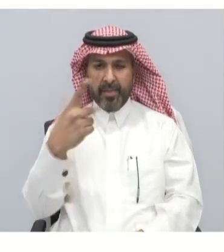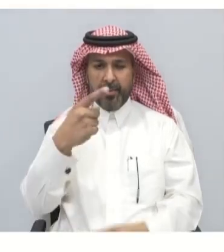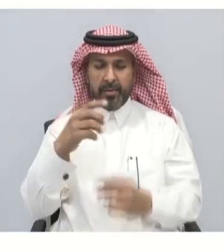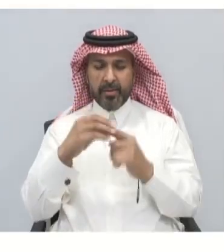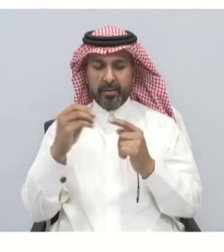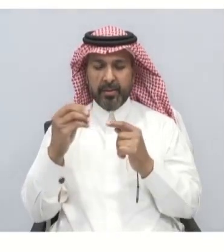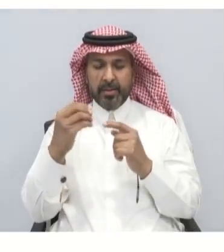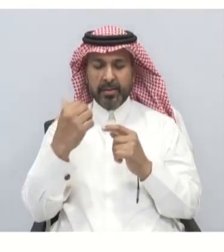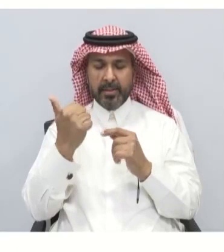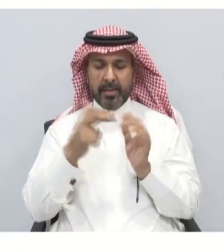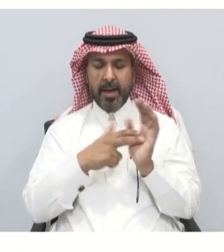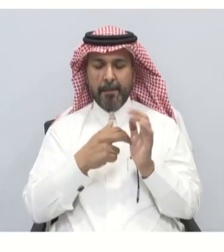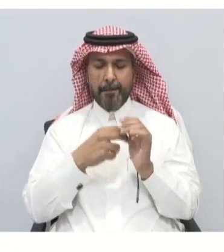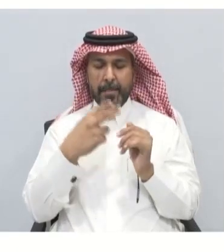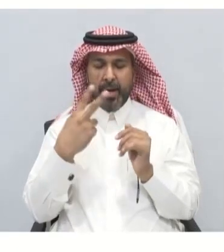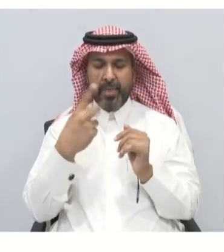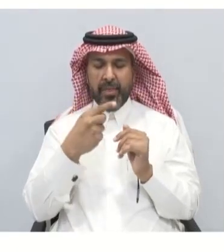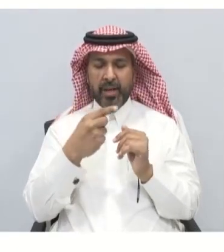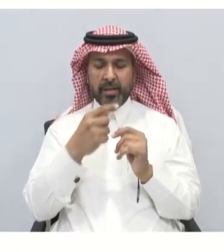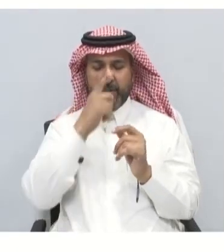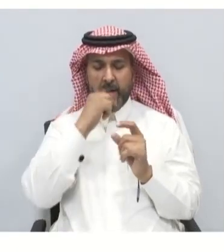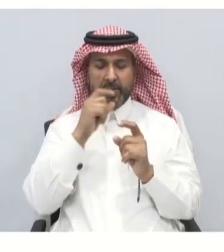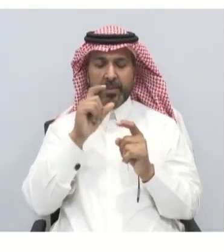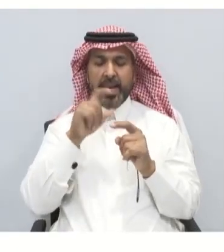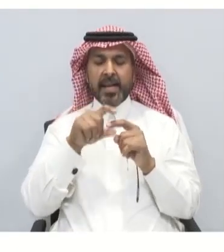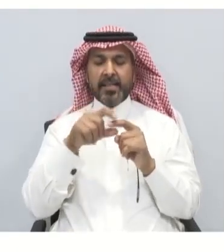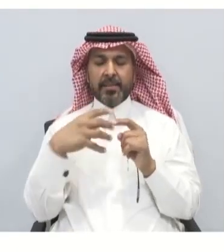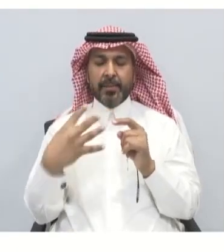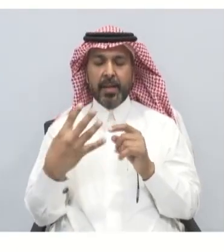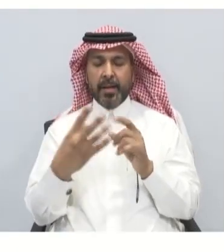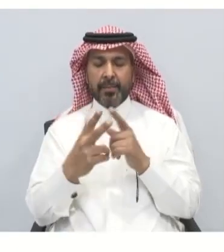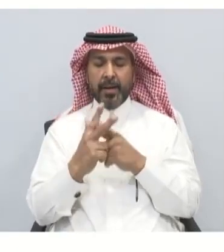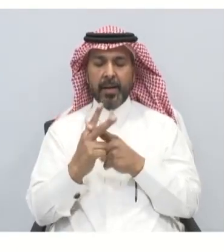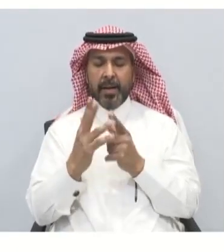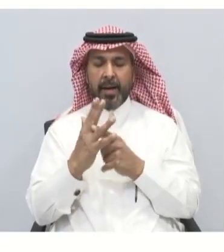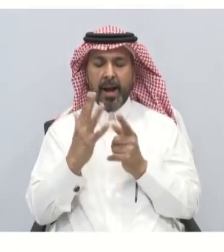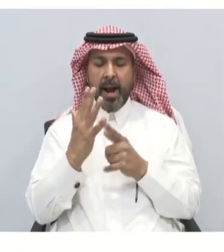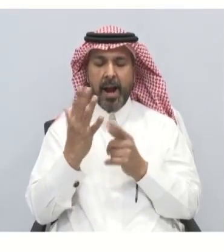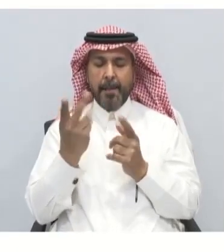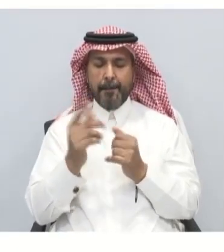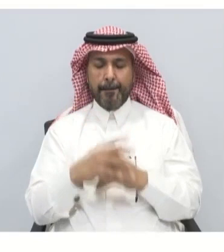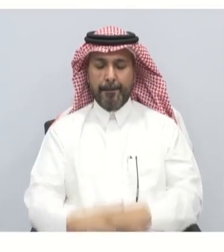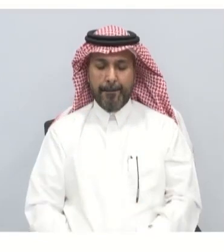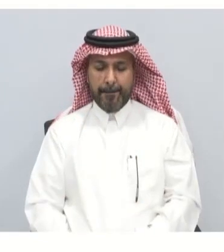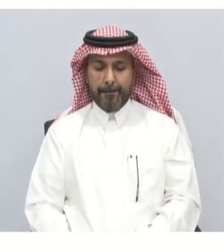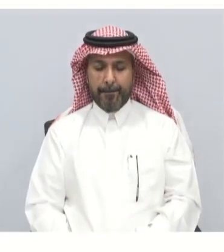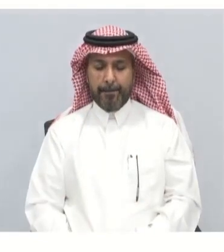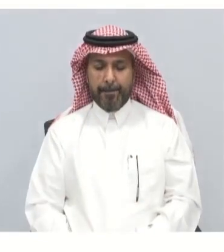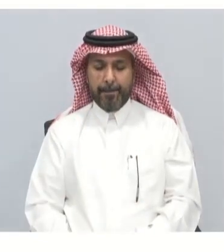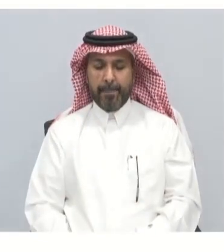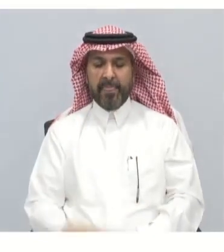اقسمها على كم على اربع فراغات راح يكون عندي 12 تقسيم 4 اللي هو